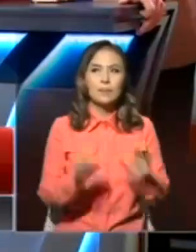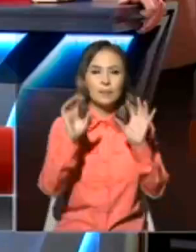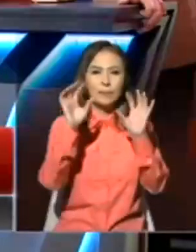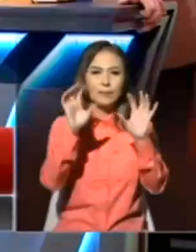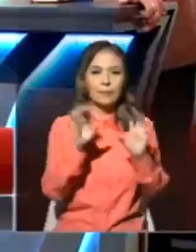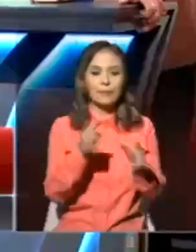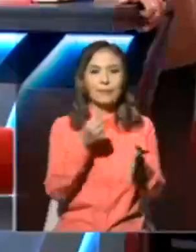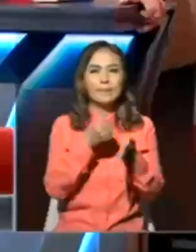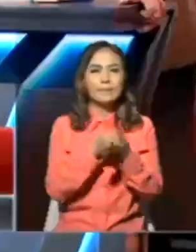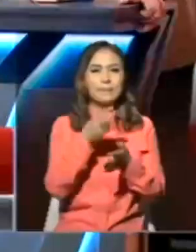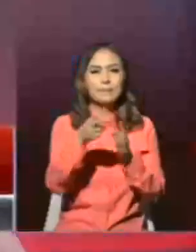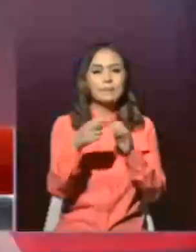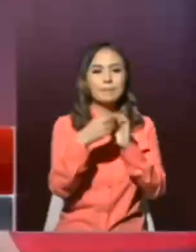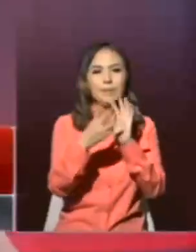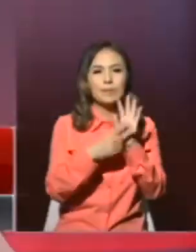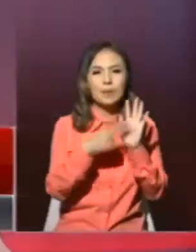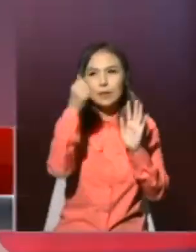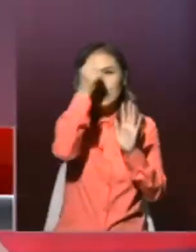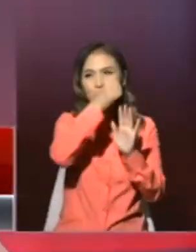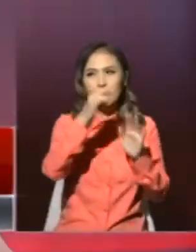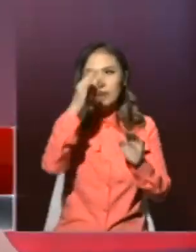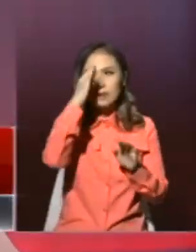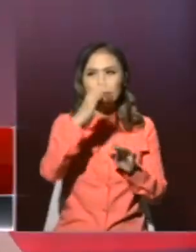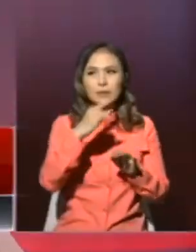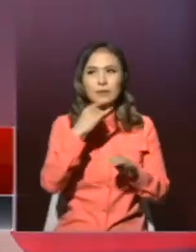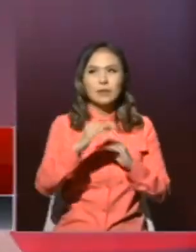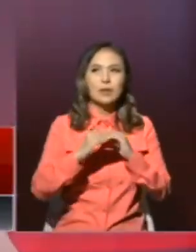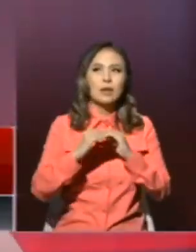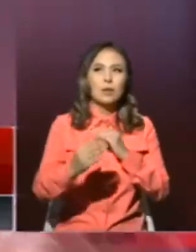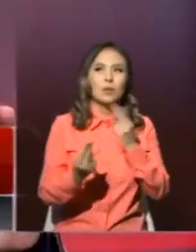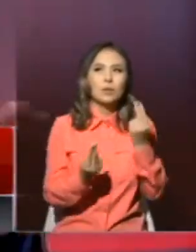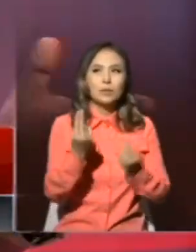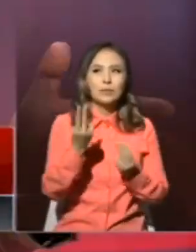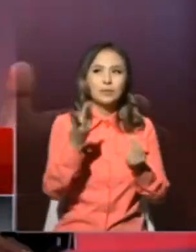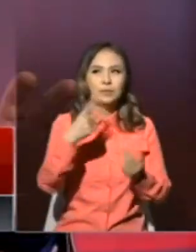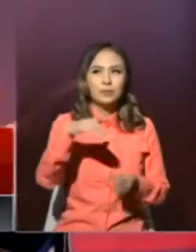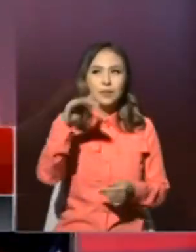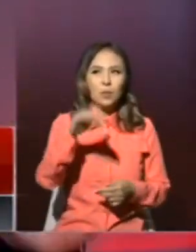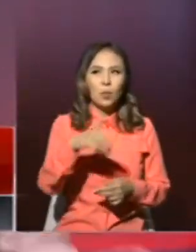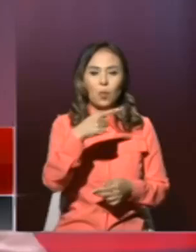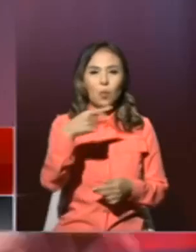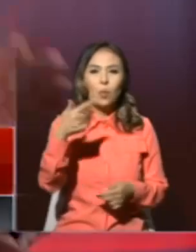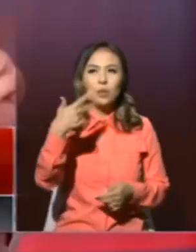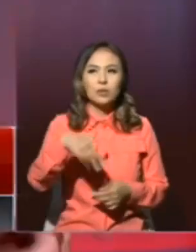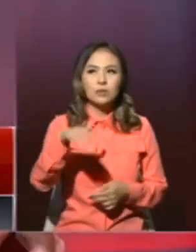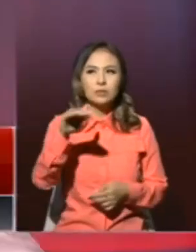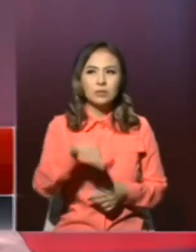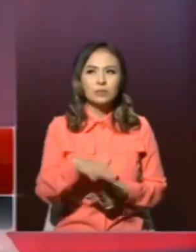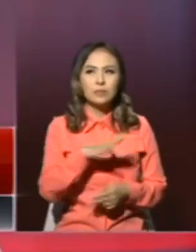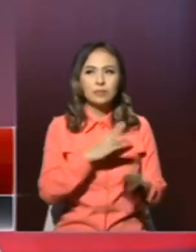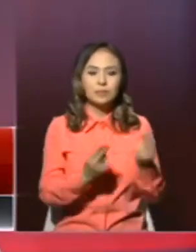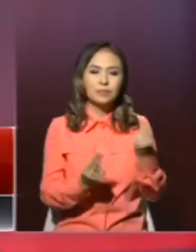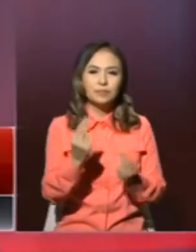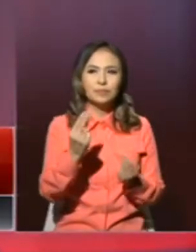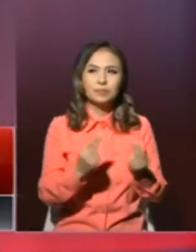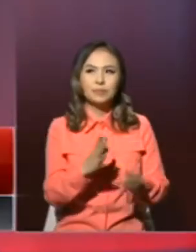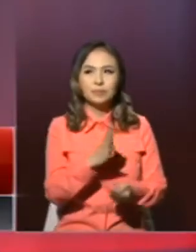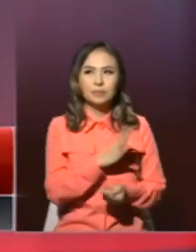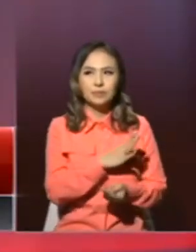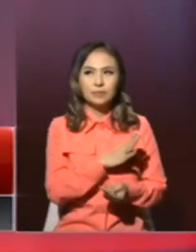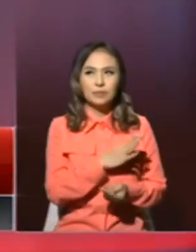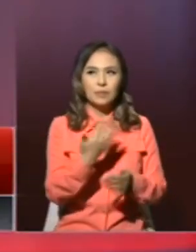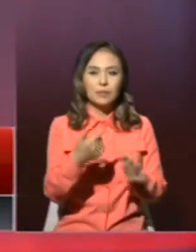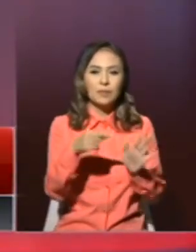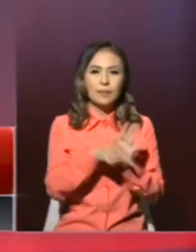дейін 2017 жылға дейін Қазақстан бойынша заңсыз жұмыс деген 20 мың 30 мыңның арасында ойын терминалдары болған.